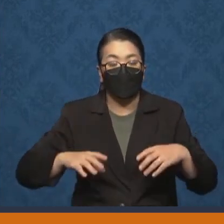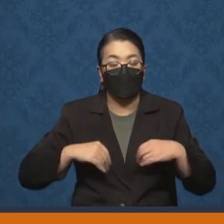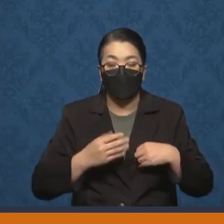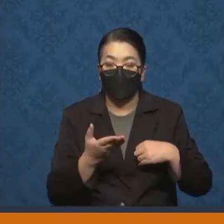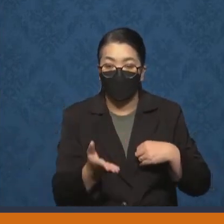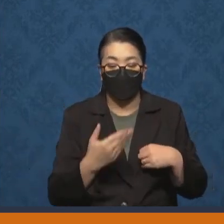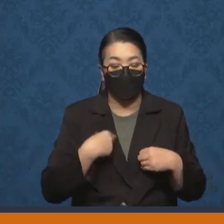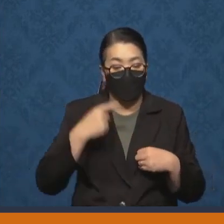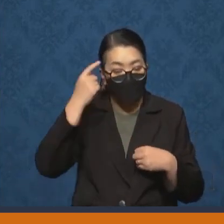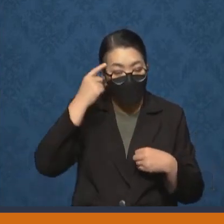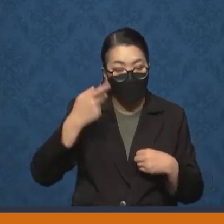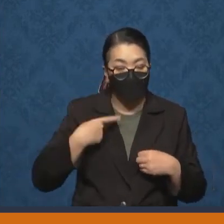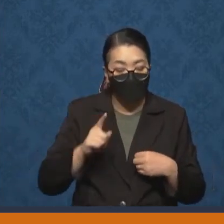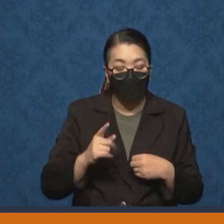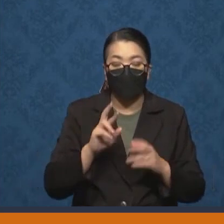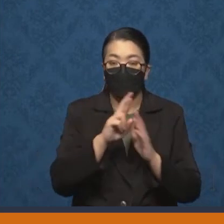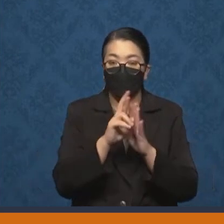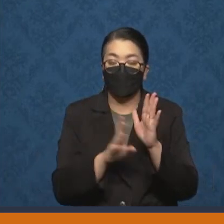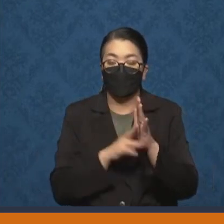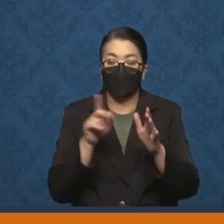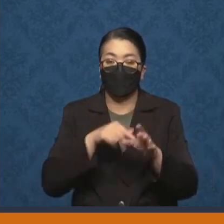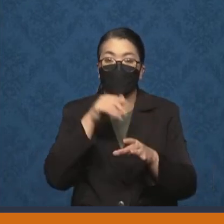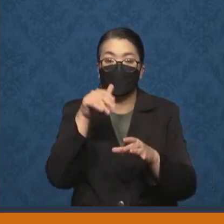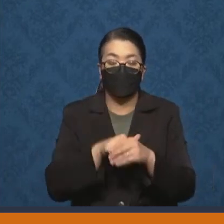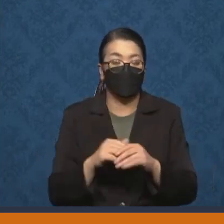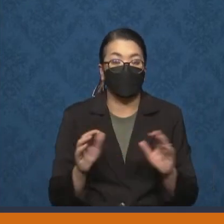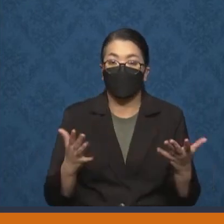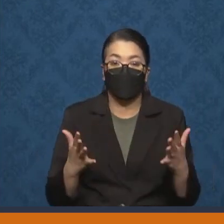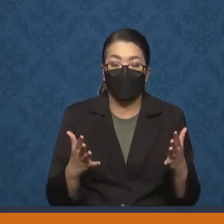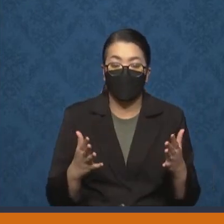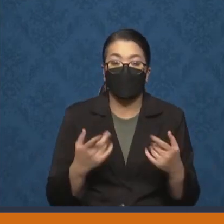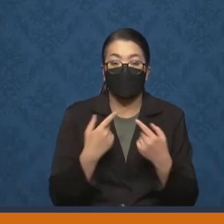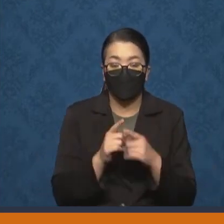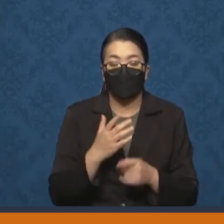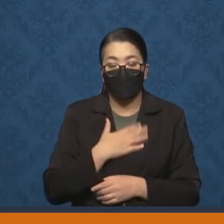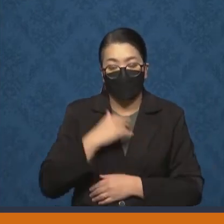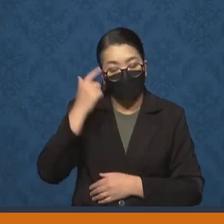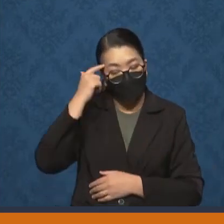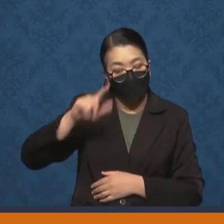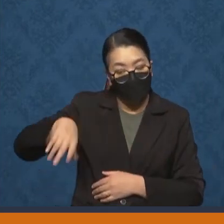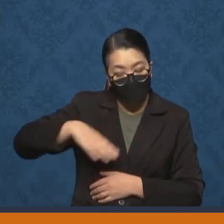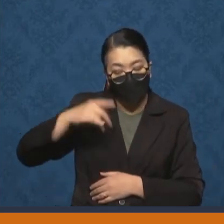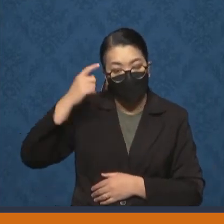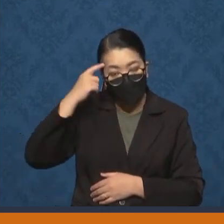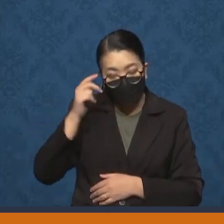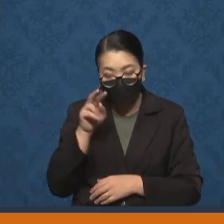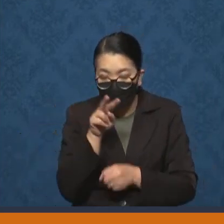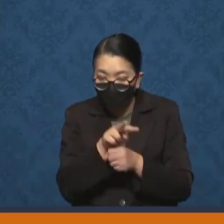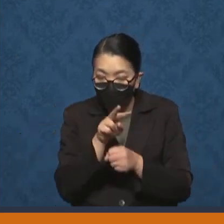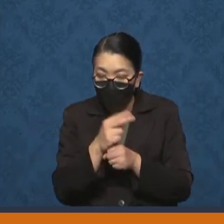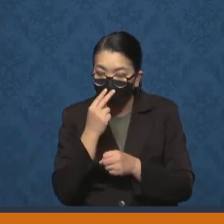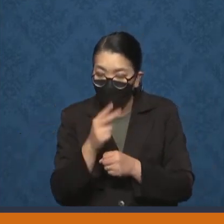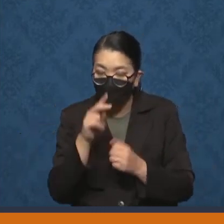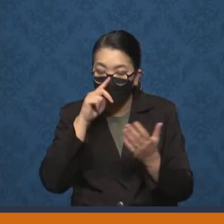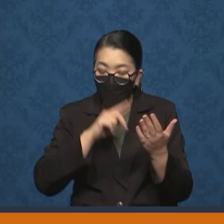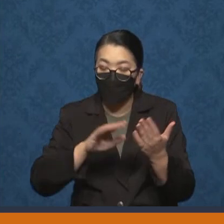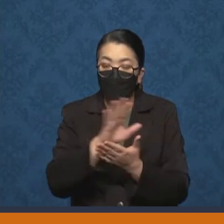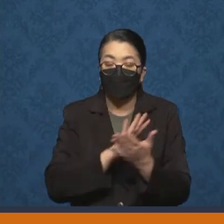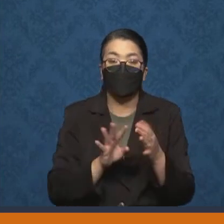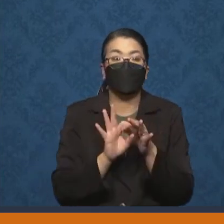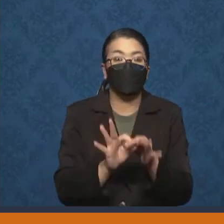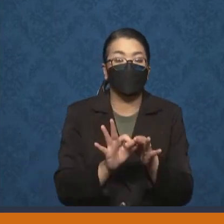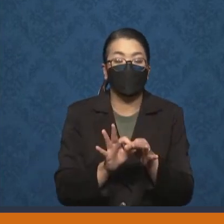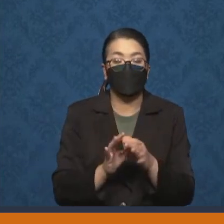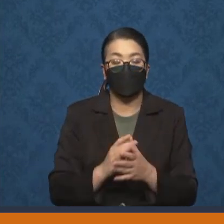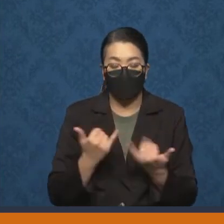ได้มีส่วนได้เสียโดยตรงจากระบบเลือกตั้งที่เราพิจารณากันอยู่นี้แต่ผมเชื่อว่าท่านกำลังเฝ้ามองประเทศนี้ด้วยความเป็นห่วงครับ